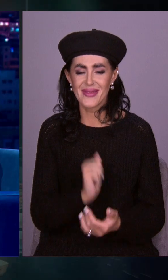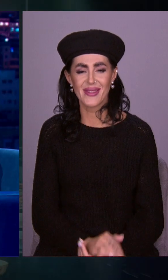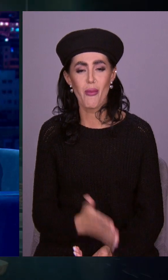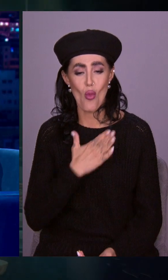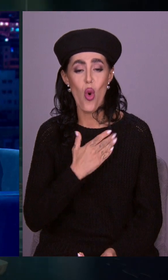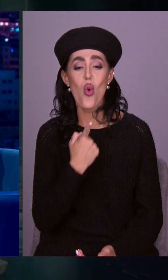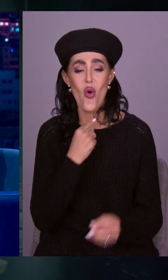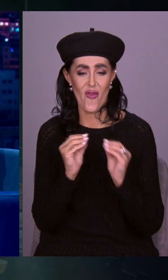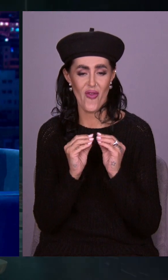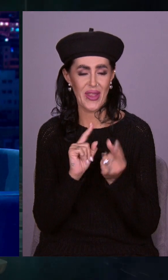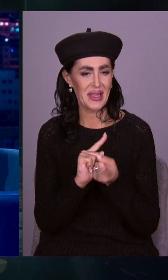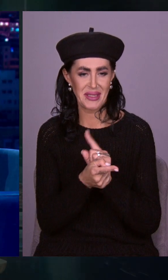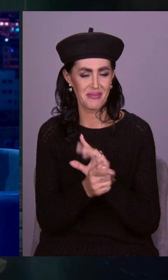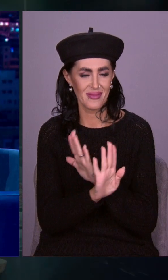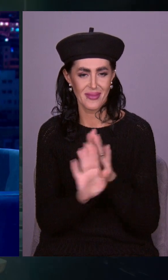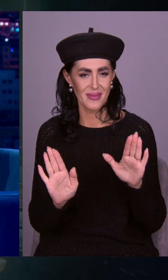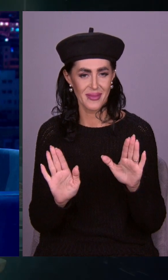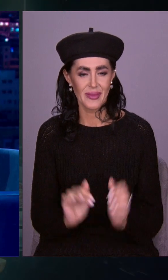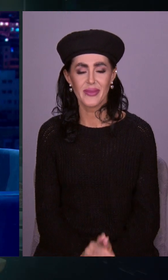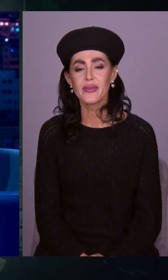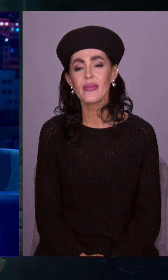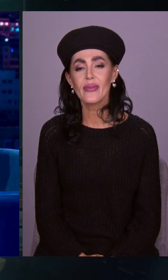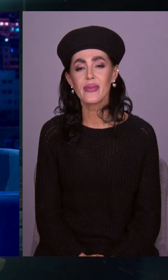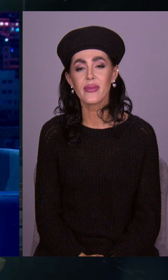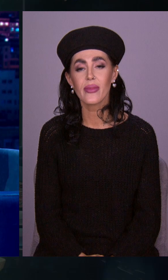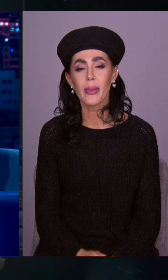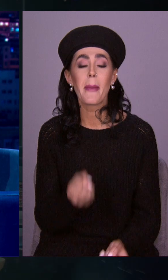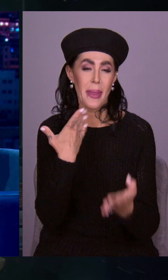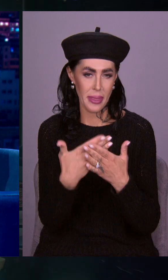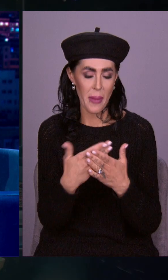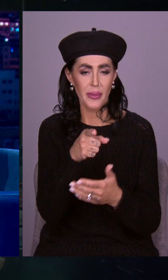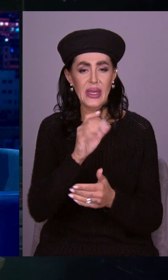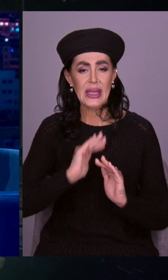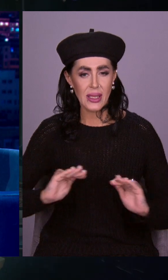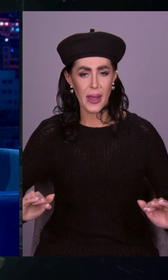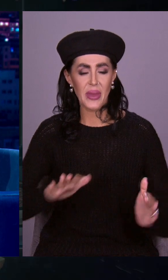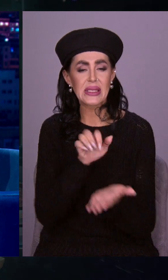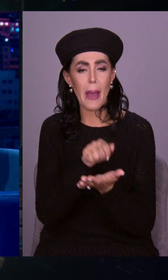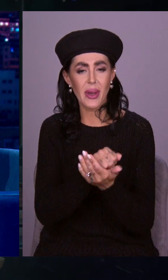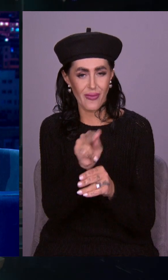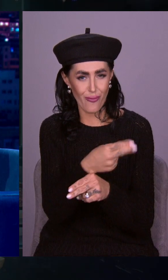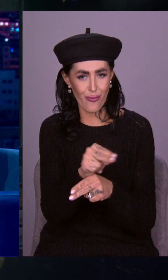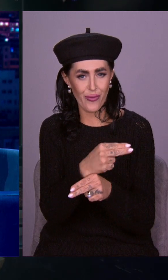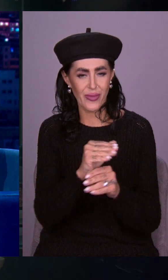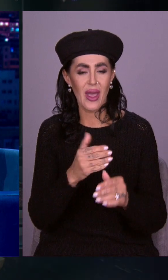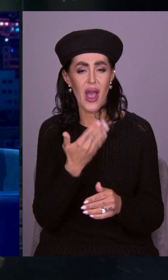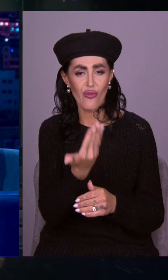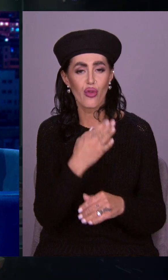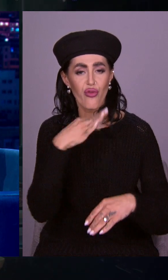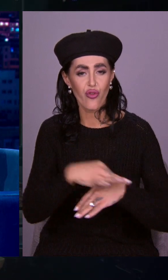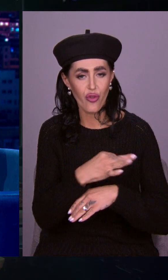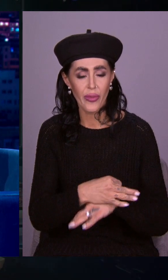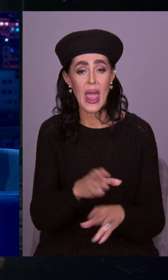це мій голос. Ну, добре, все ж таки, якщо з дітьми більше вихованням займається зараз дружина, а ти виконуєш